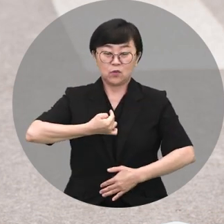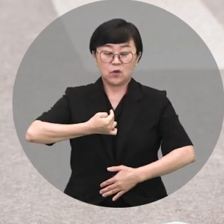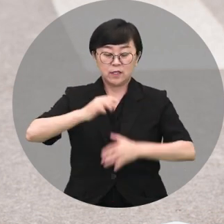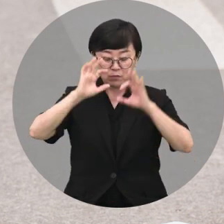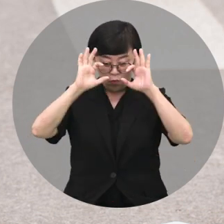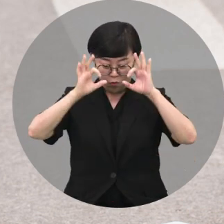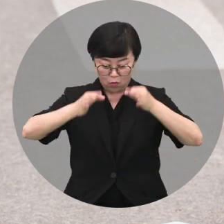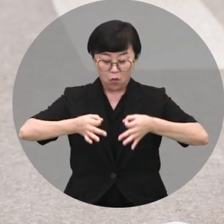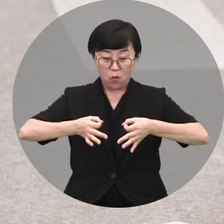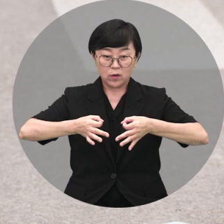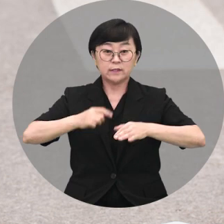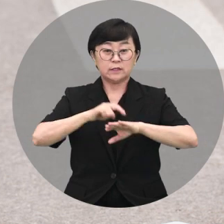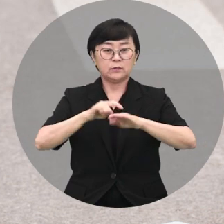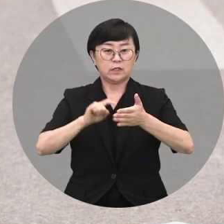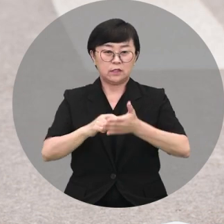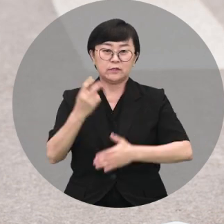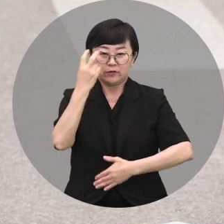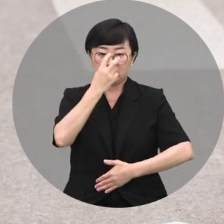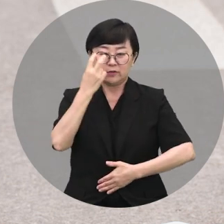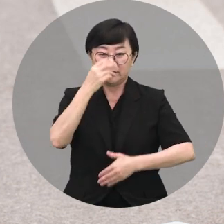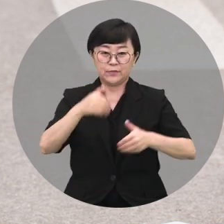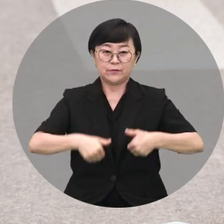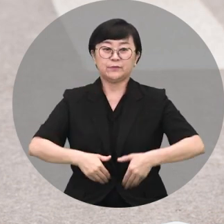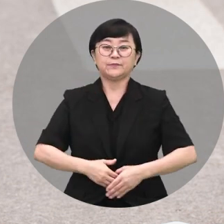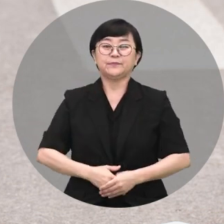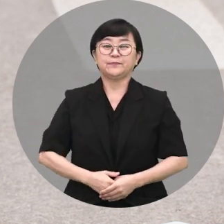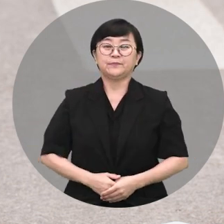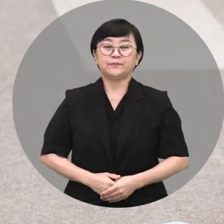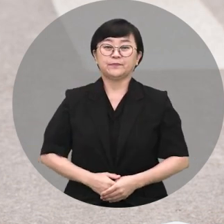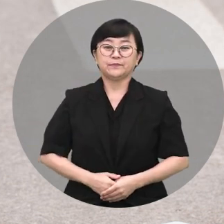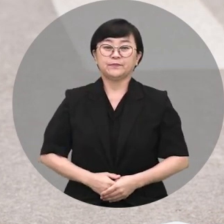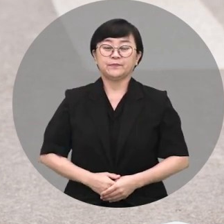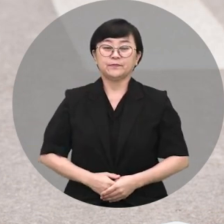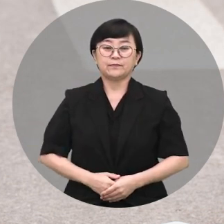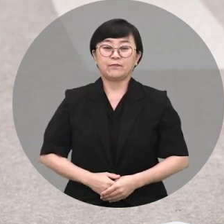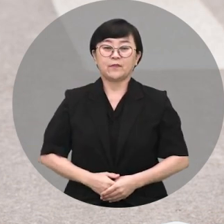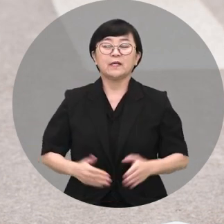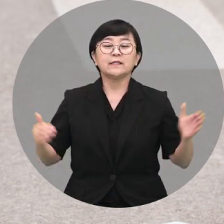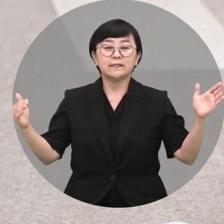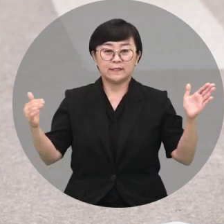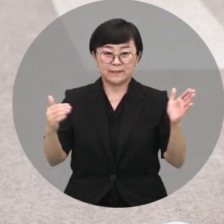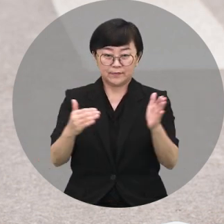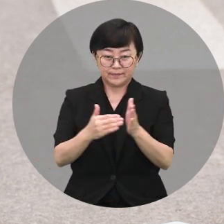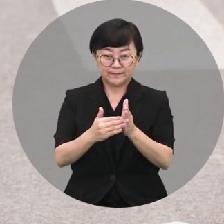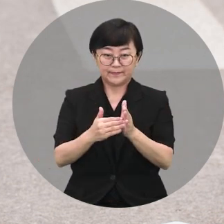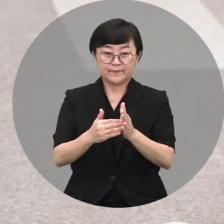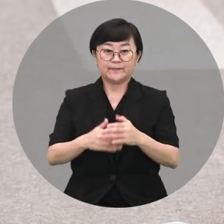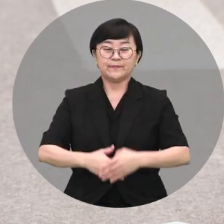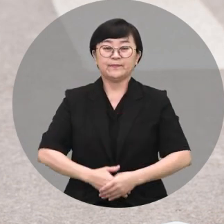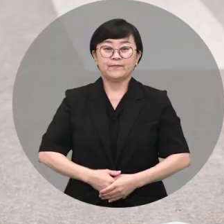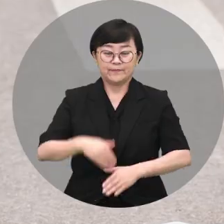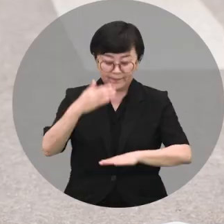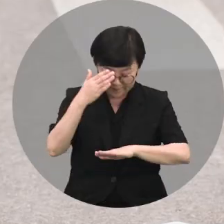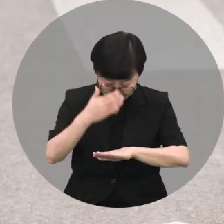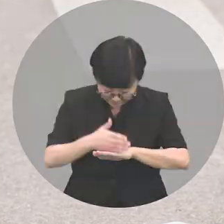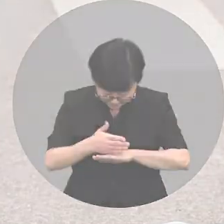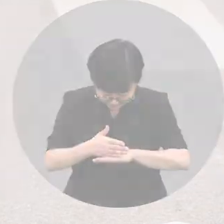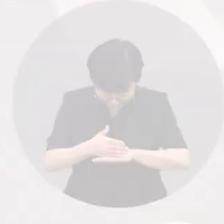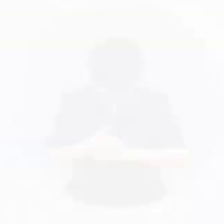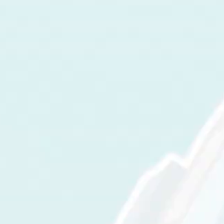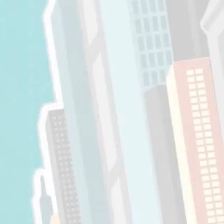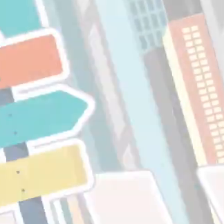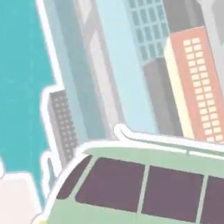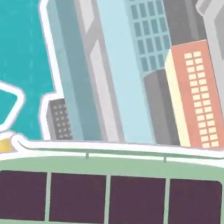환기하고 자신의 심리를 꼭 점검해 보시기 바랍니다. 그럼 이만 마치도록 하겠습니다. 감사합니다.